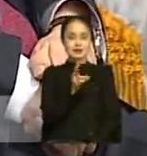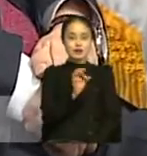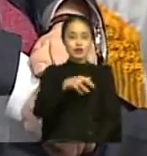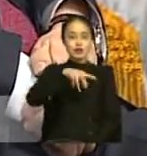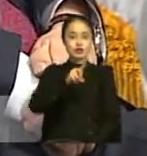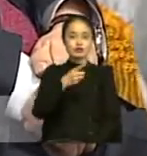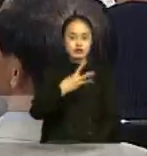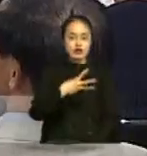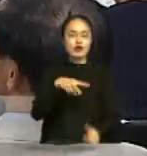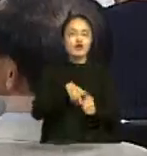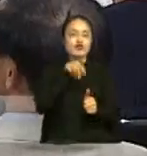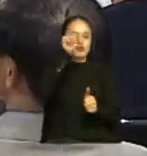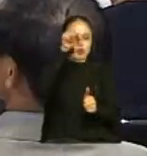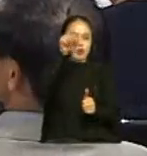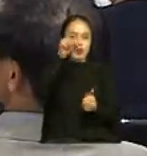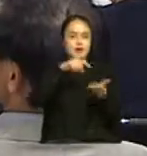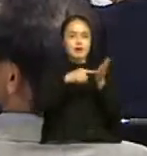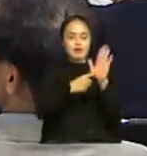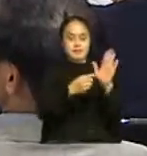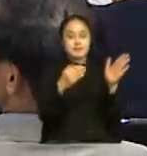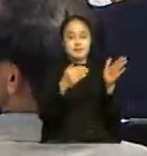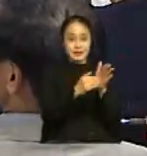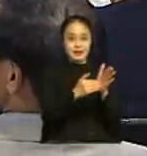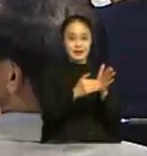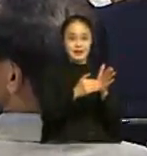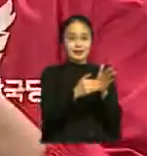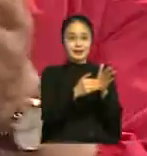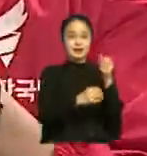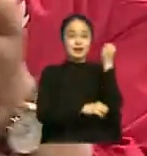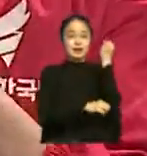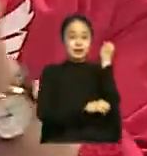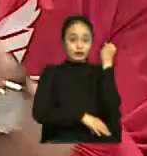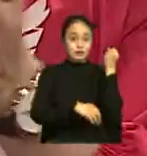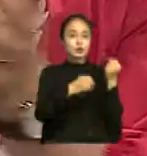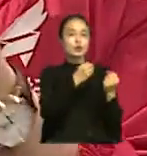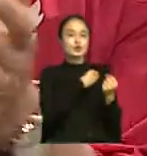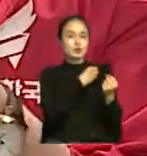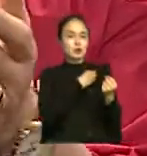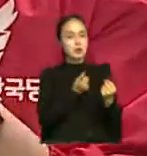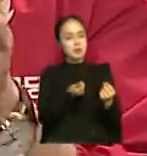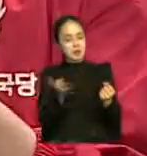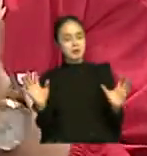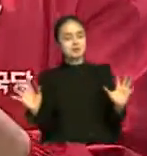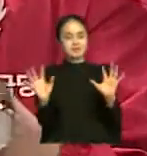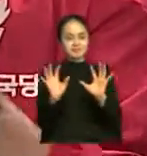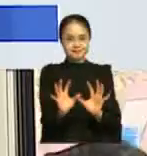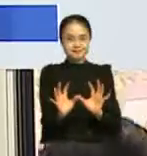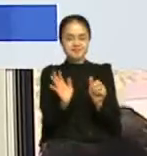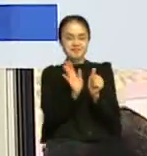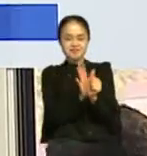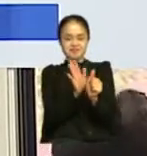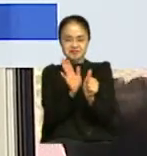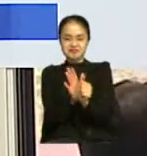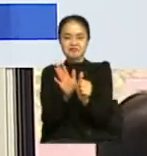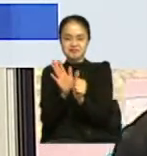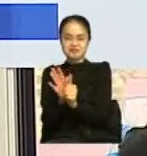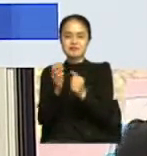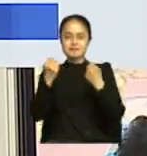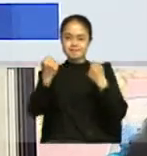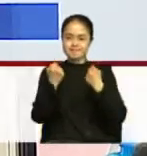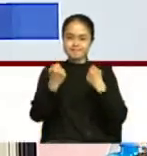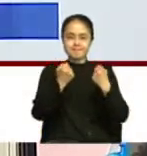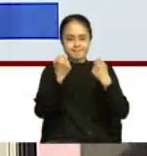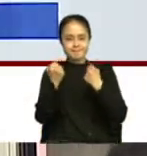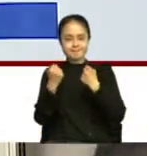만큼 지역구 국회의원과 광역, 기초의원 후보, 당원들이 동참해 세를 과시했습니다. 장 후보는